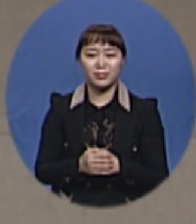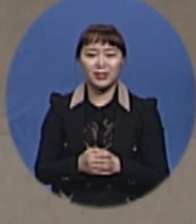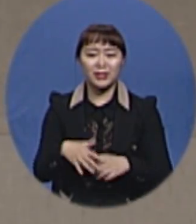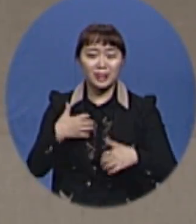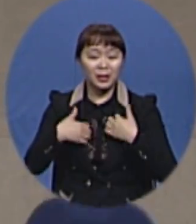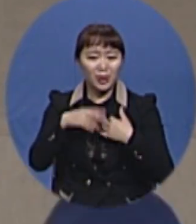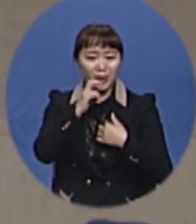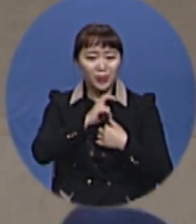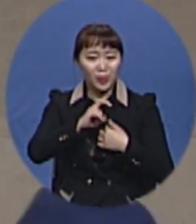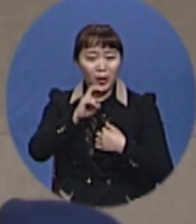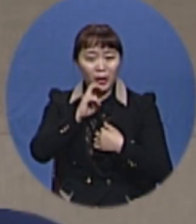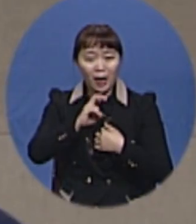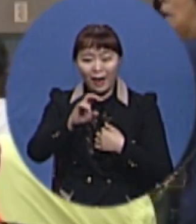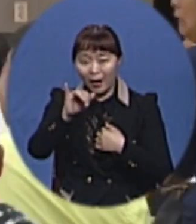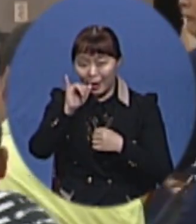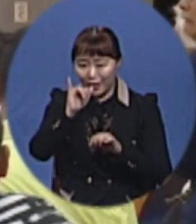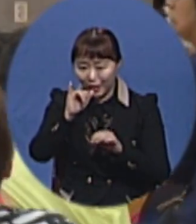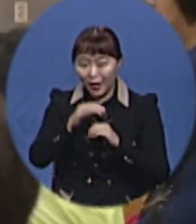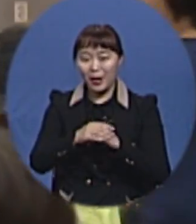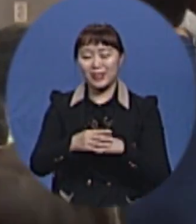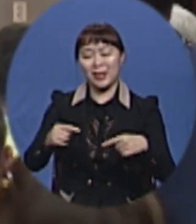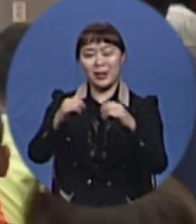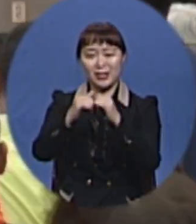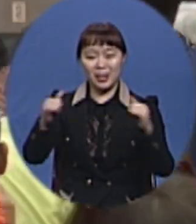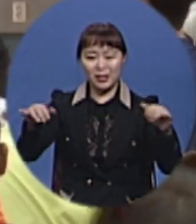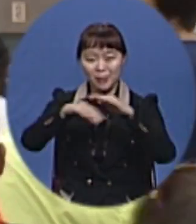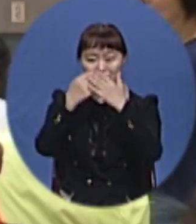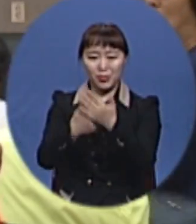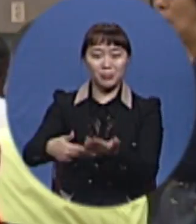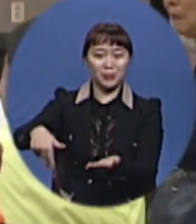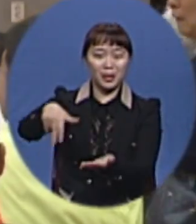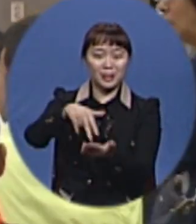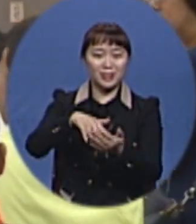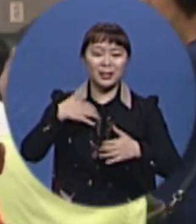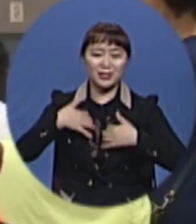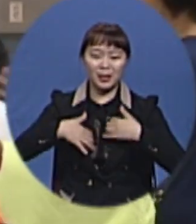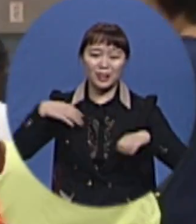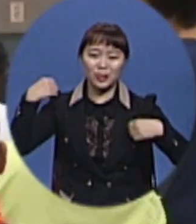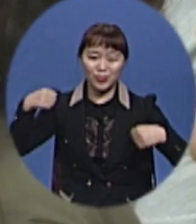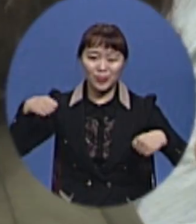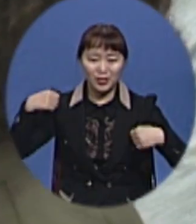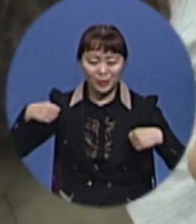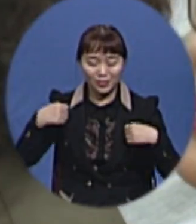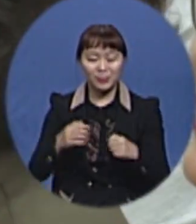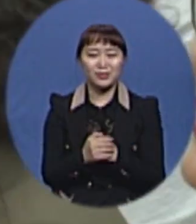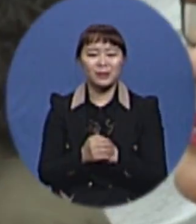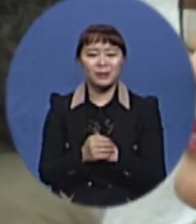흥겨운 음악 소리가 흘러나오자 참석자들이 무대 위로 나와 흥겹게 춤을 춥니다.